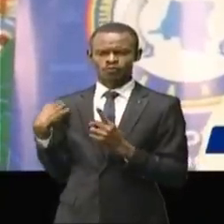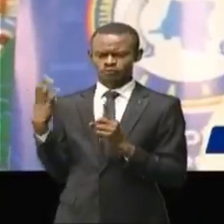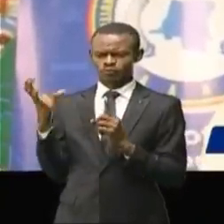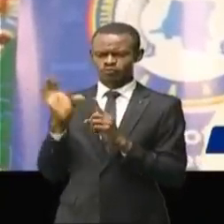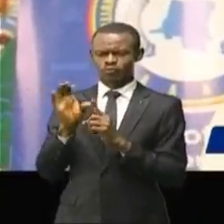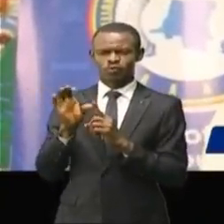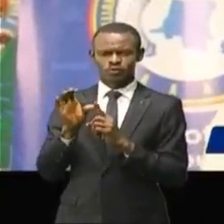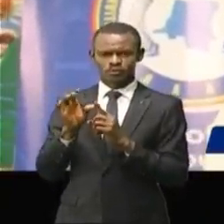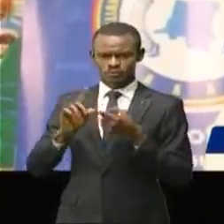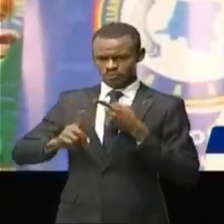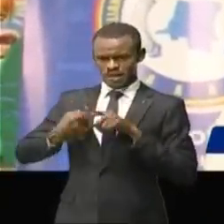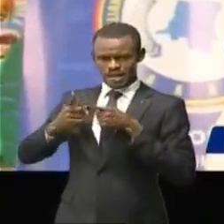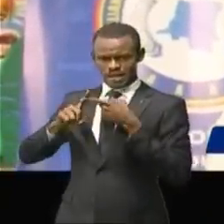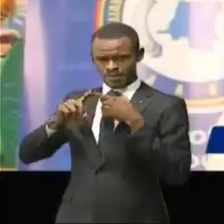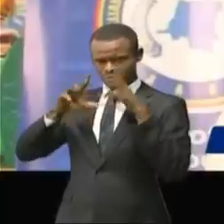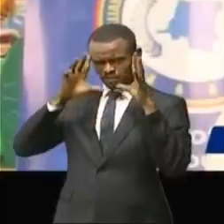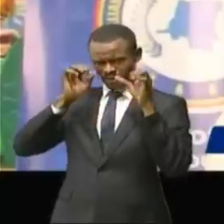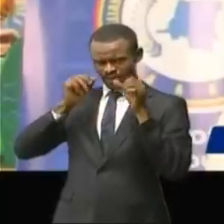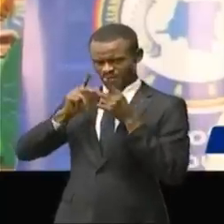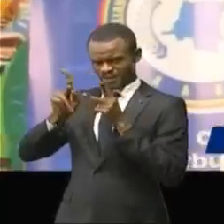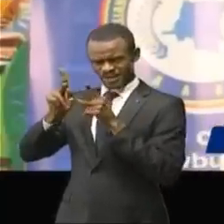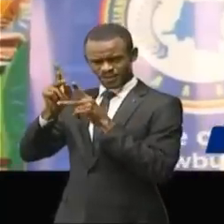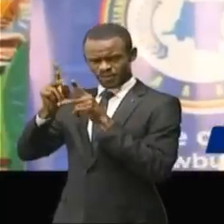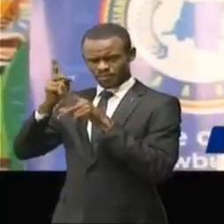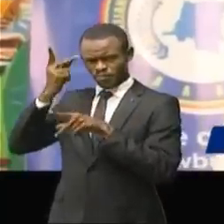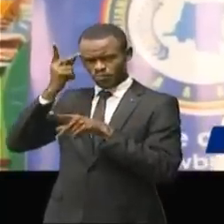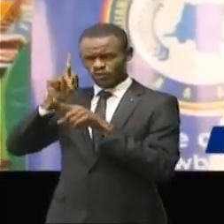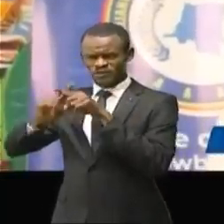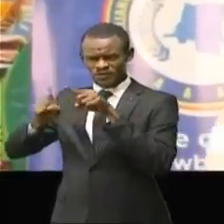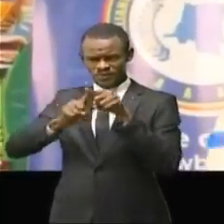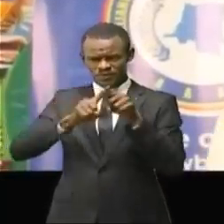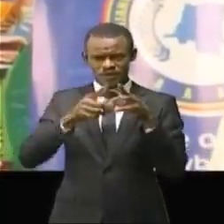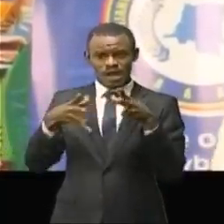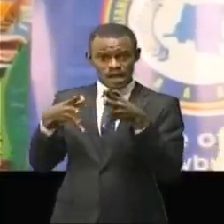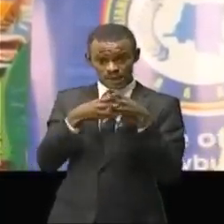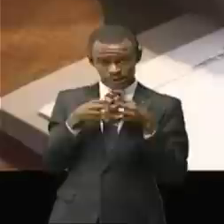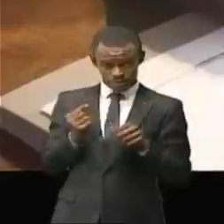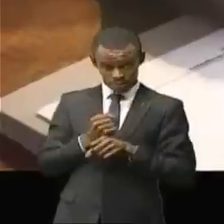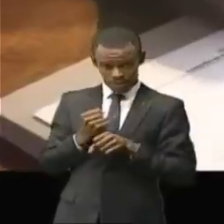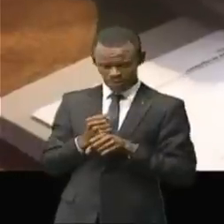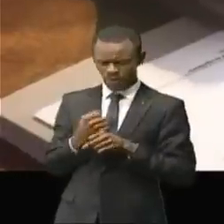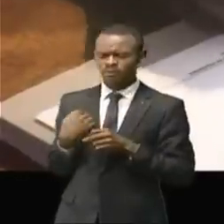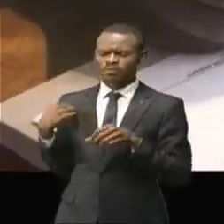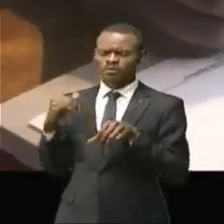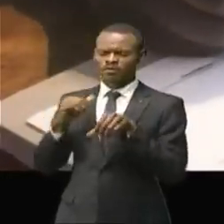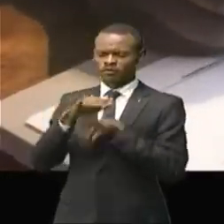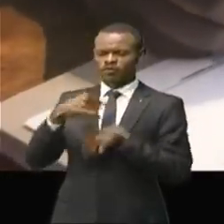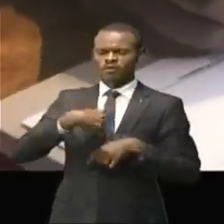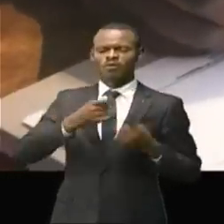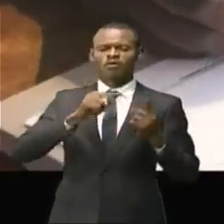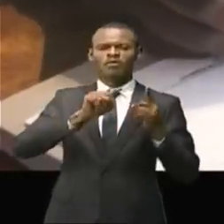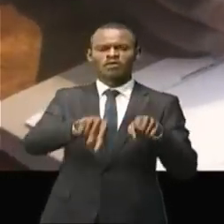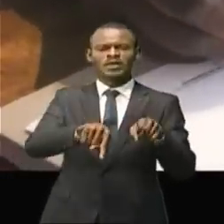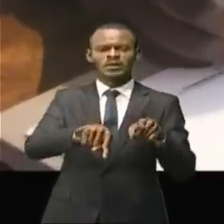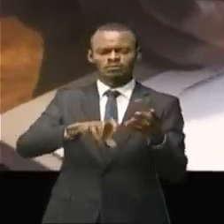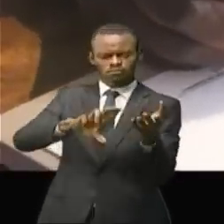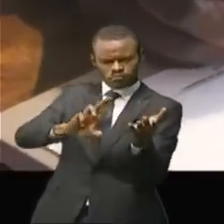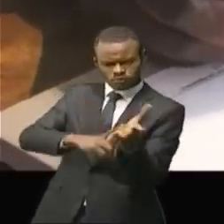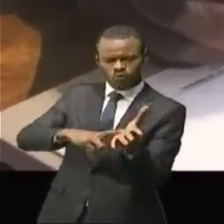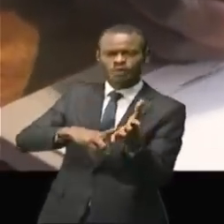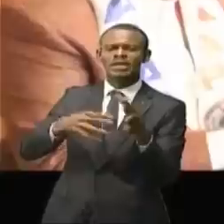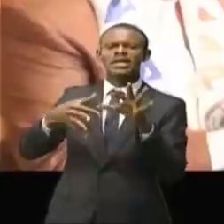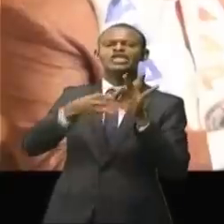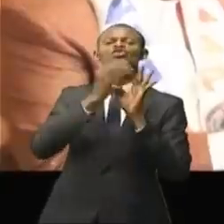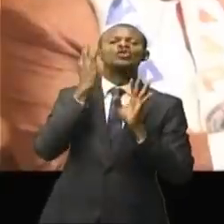de la manière la plus formelle à ce regroupement à travers trois parties politiques ont adhéré il